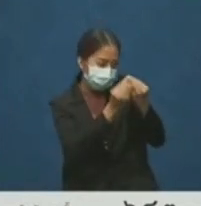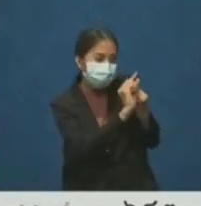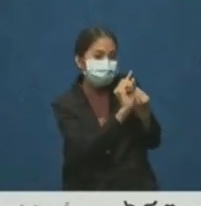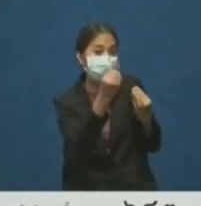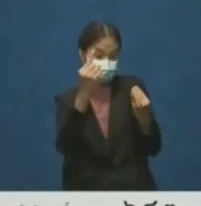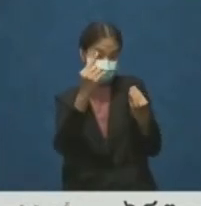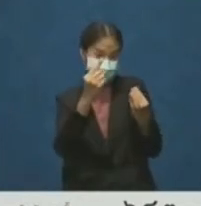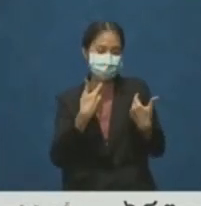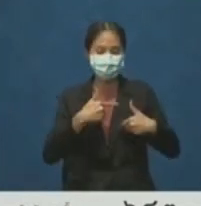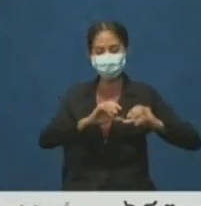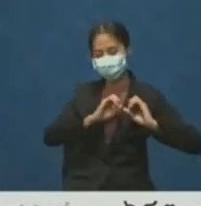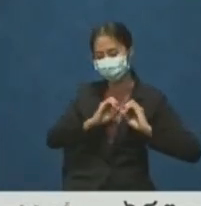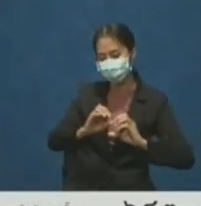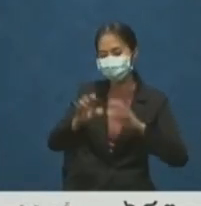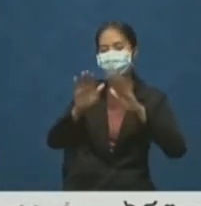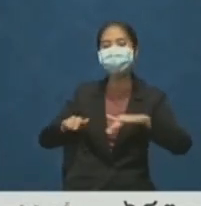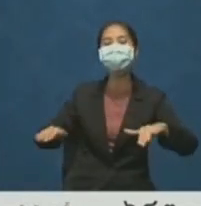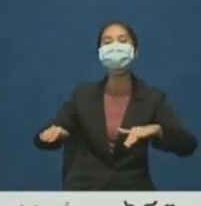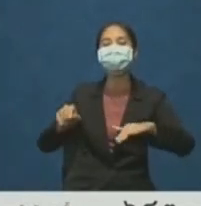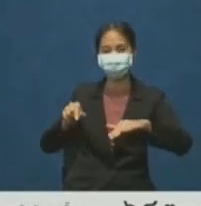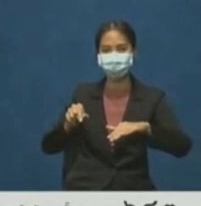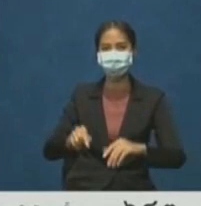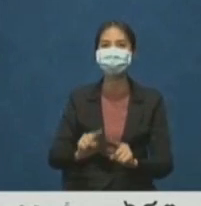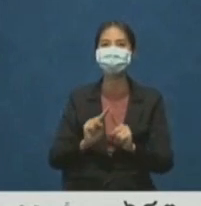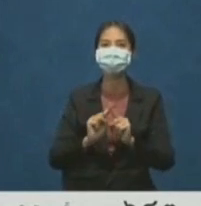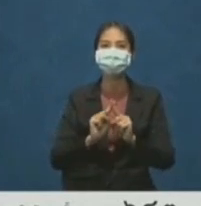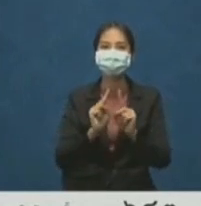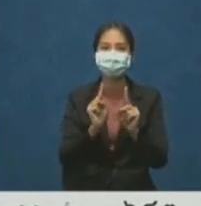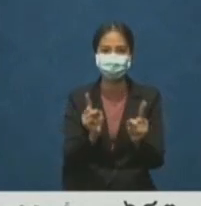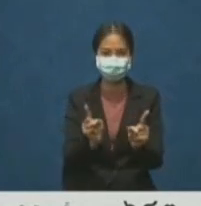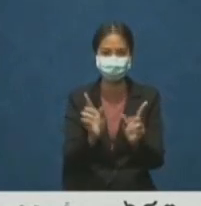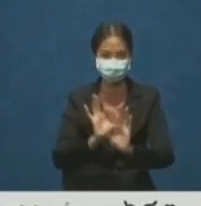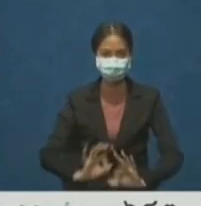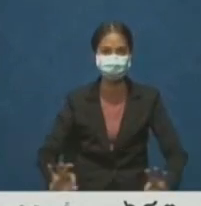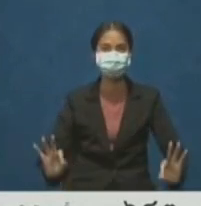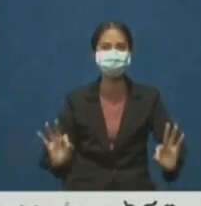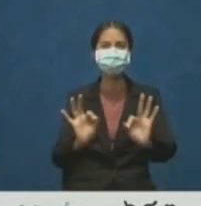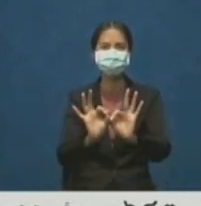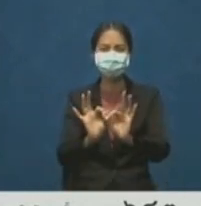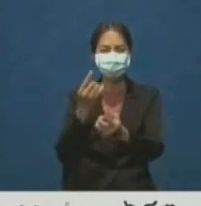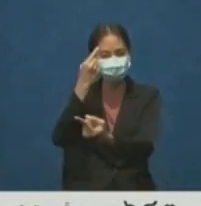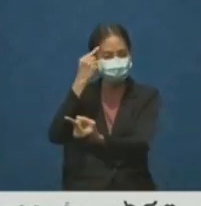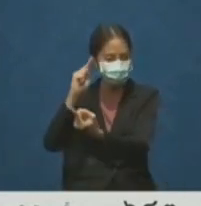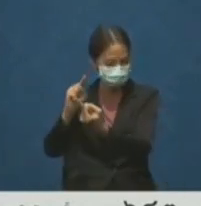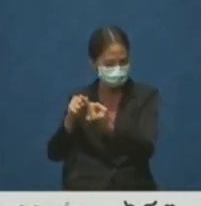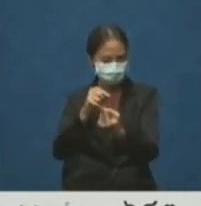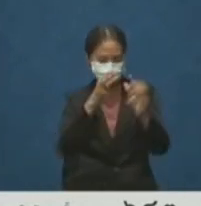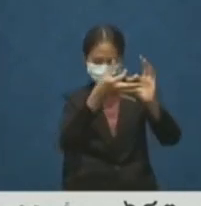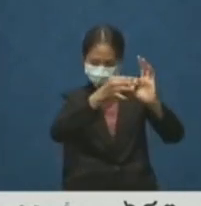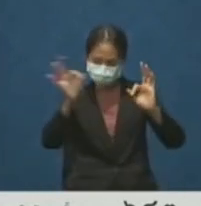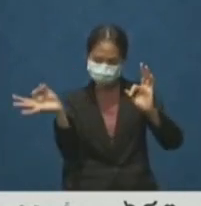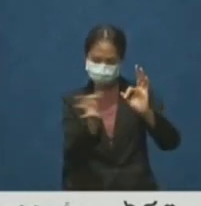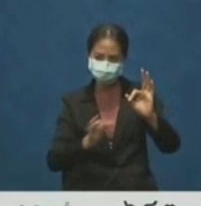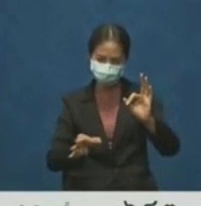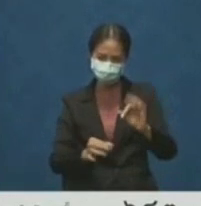าวิชาชีพทางวิชาการมาสั่งสอนลูกศิษย์นะครับแต่ว่าสิ่งที่สำคัญที่วัตถุประสง